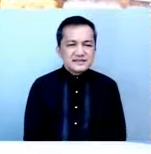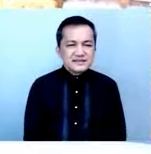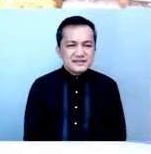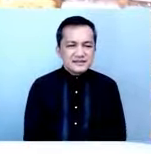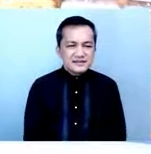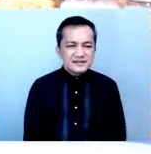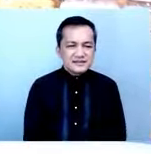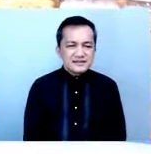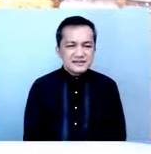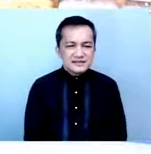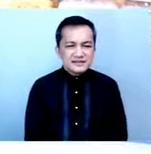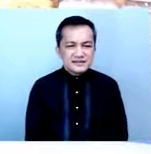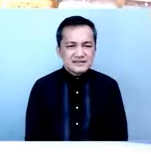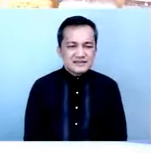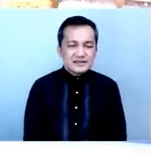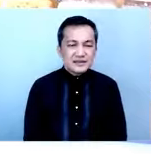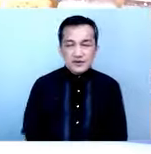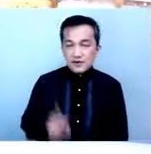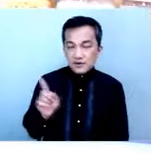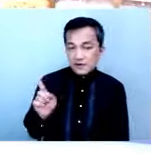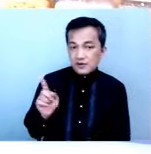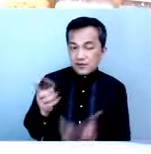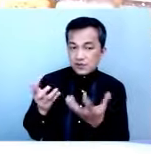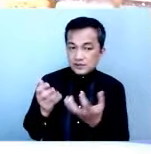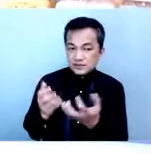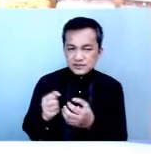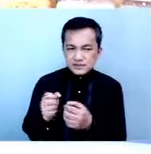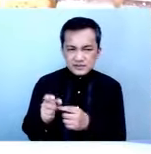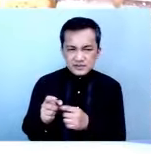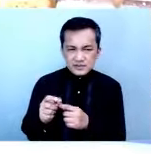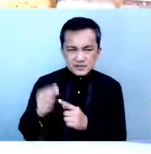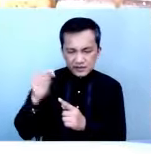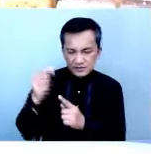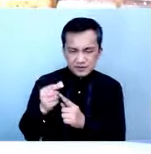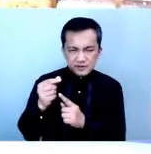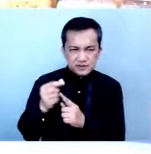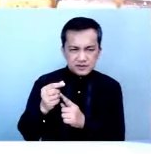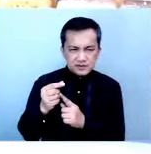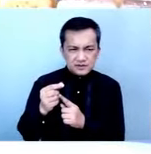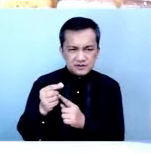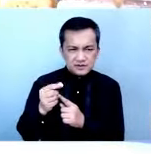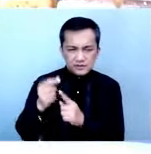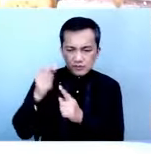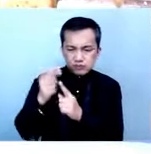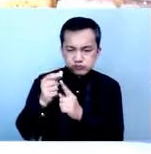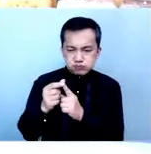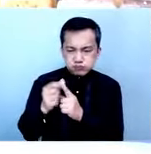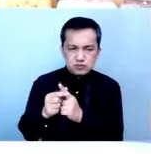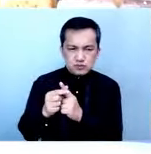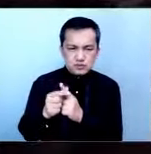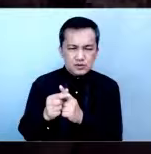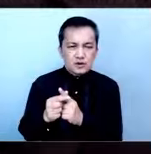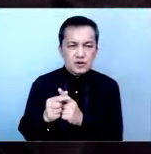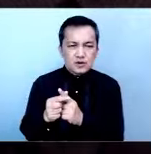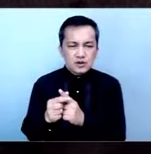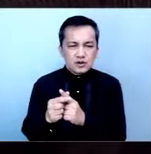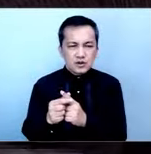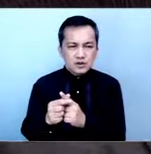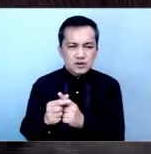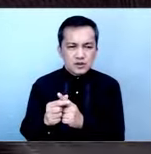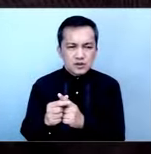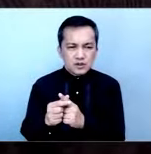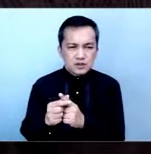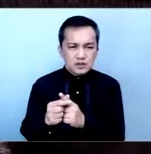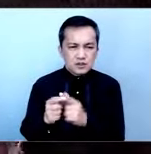takbo. Parang we wanted something na lagay ng stopper kasi pag tinatransport ko, saan lumulubog. But we wanted something na hindi